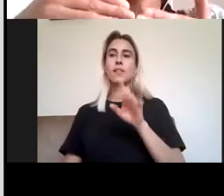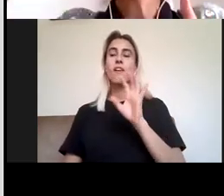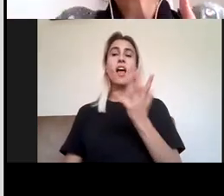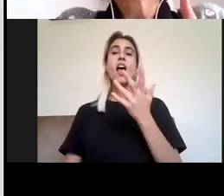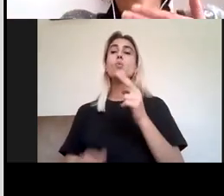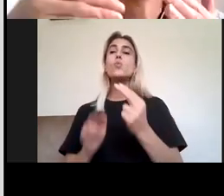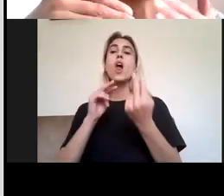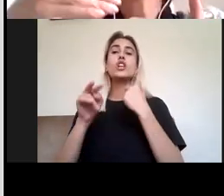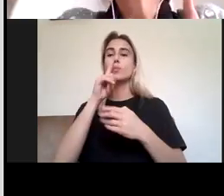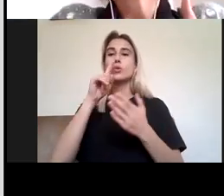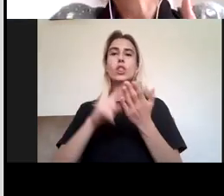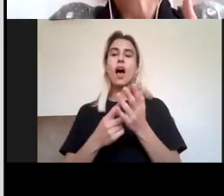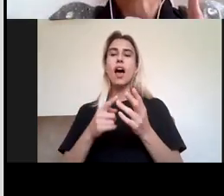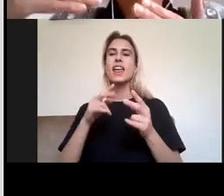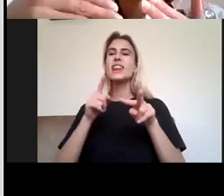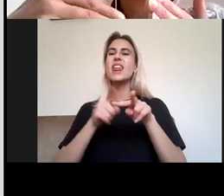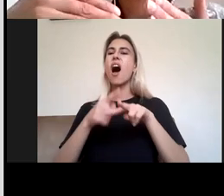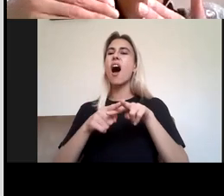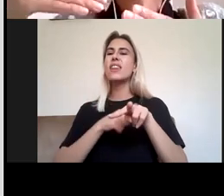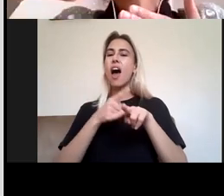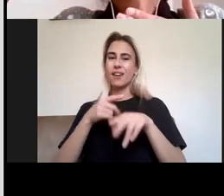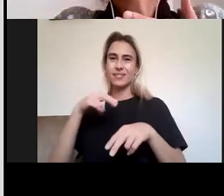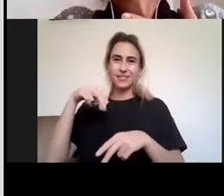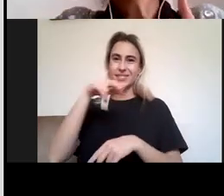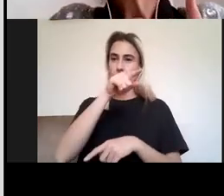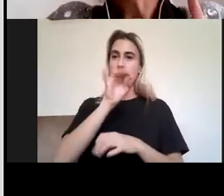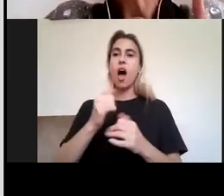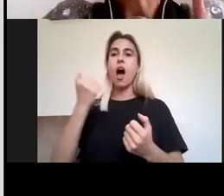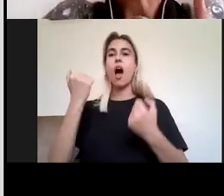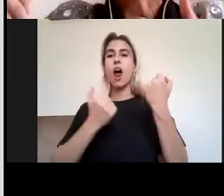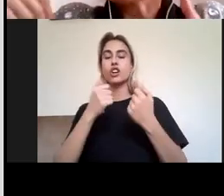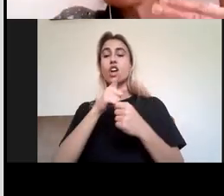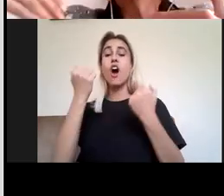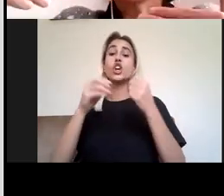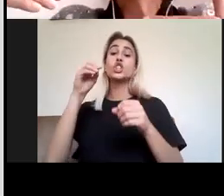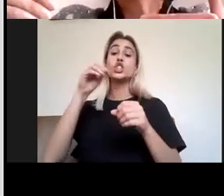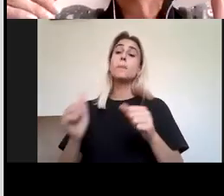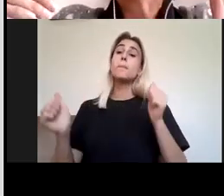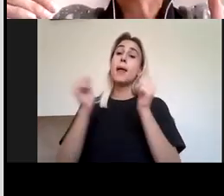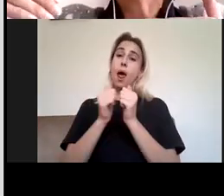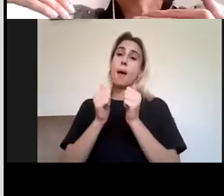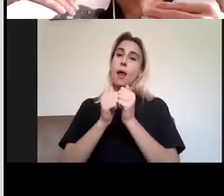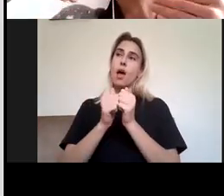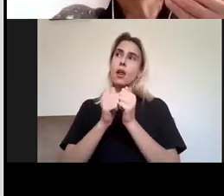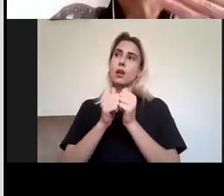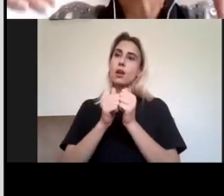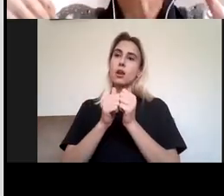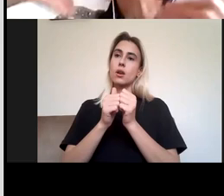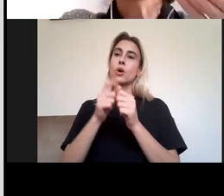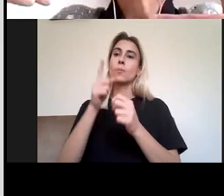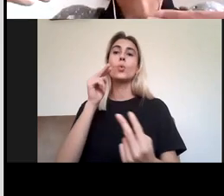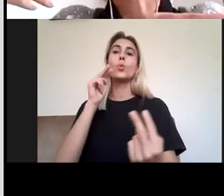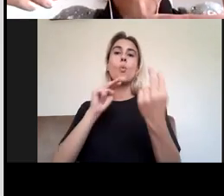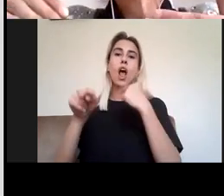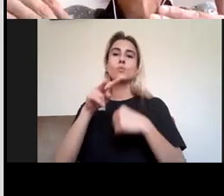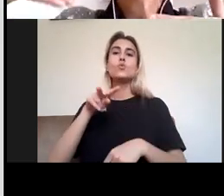noktasında yaya geçidinden aracın içiyle beraber, içinde dahil ettiğimiz bir ulaşım